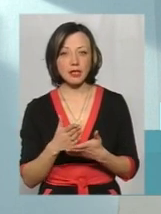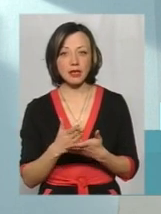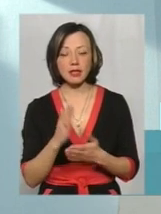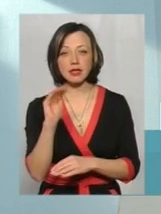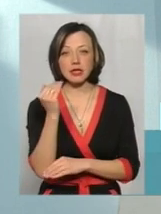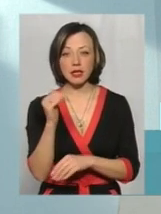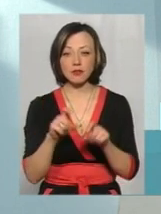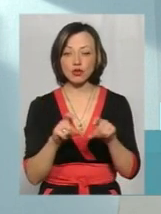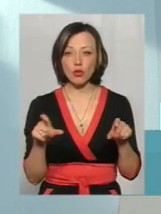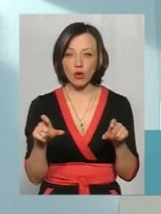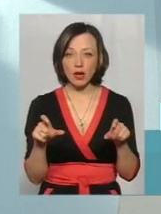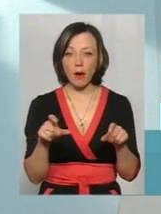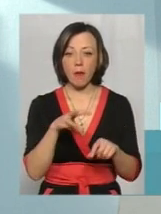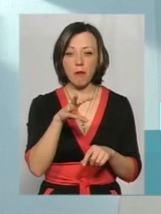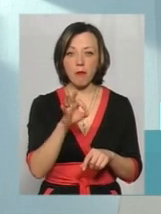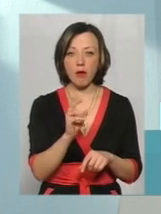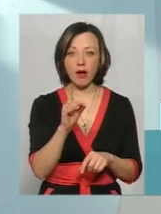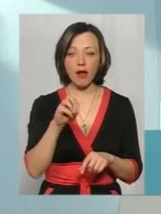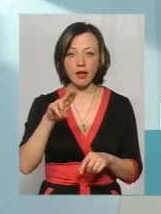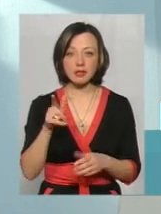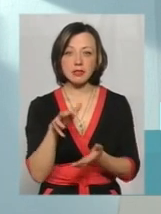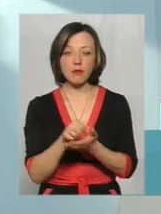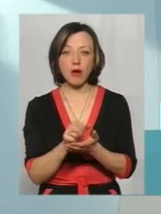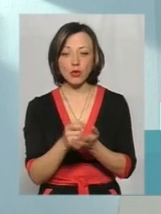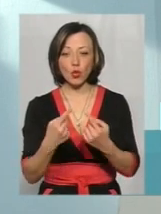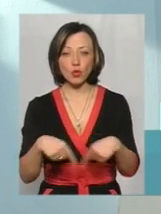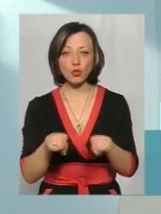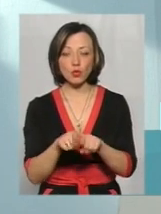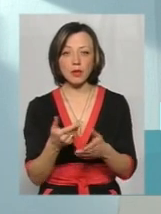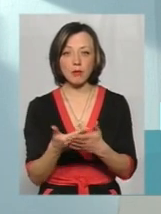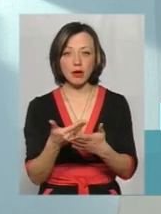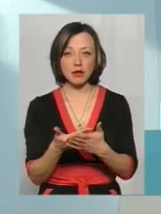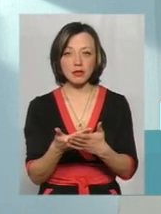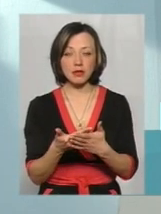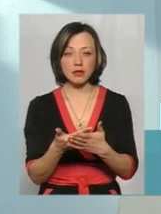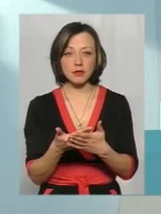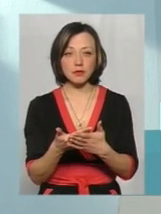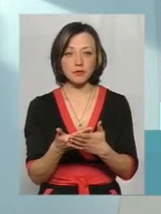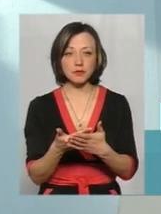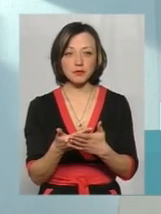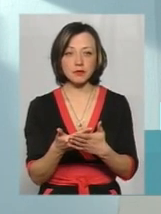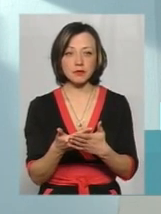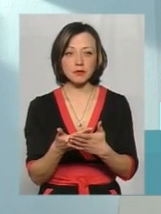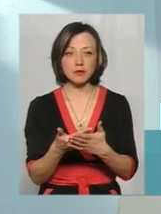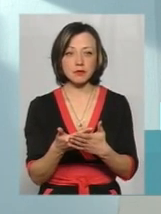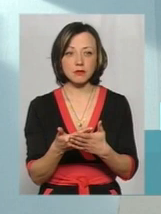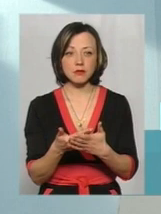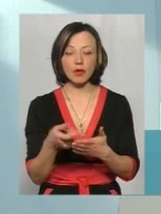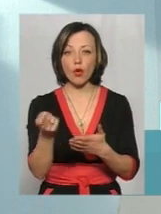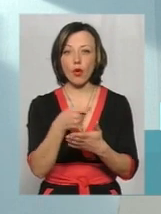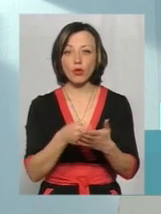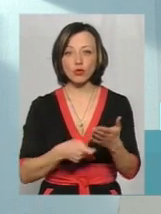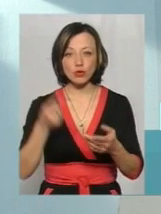дитина в школі з мокриця може займатися у гуртку, там, наприклад, там,